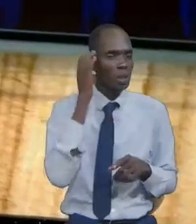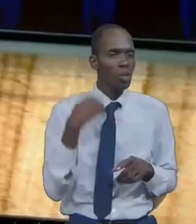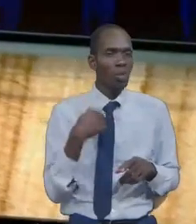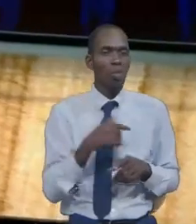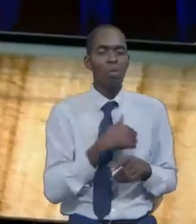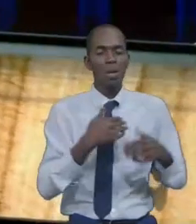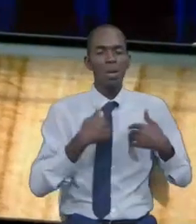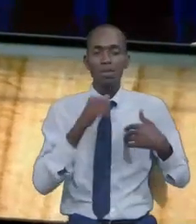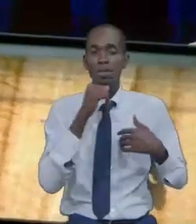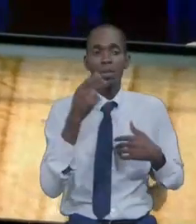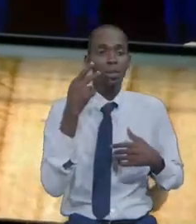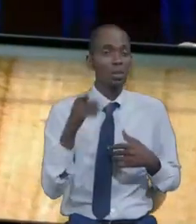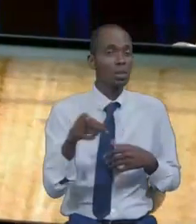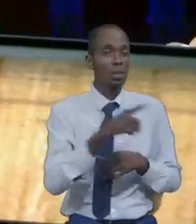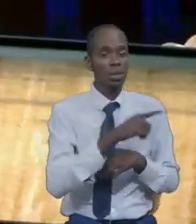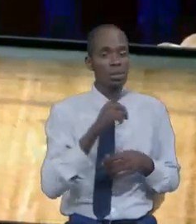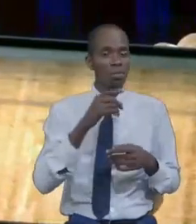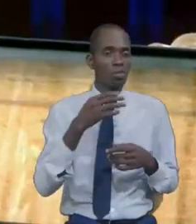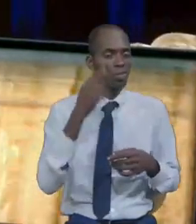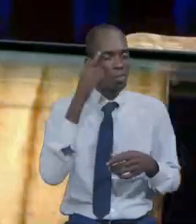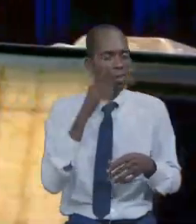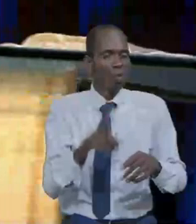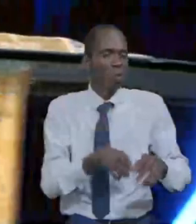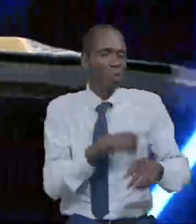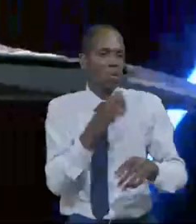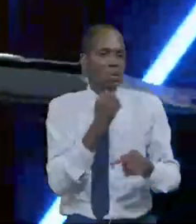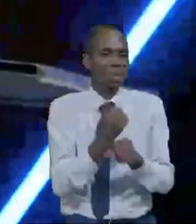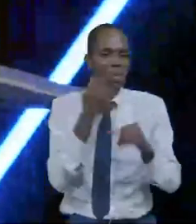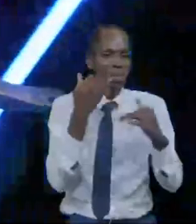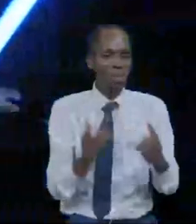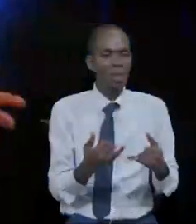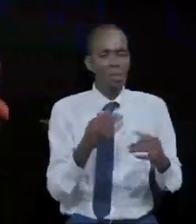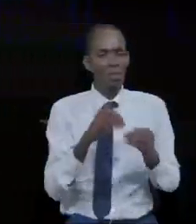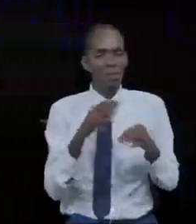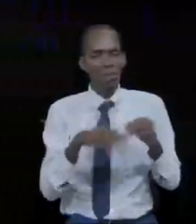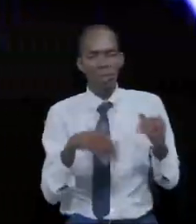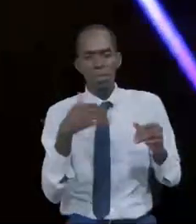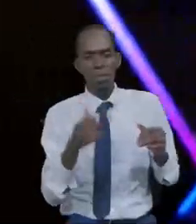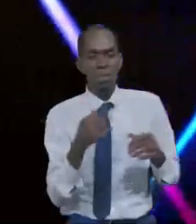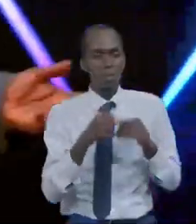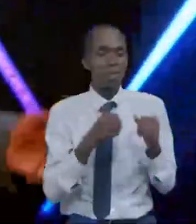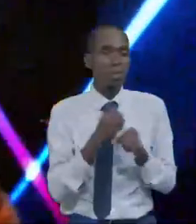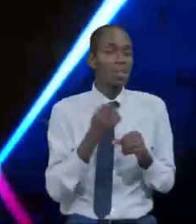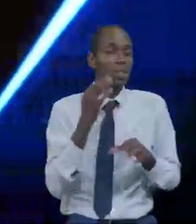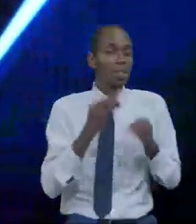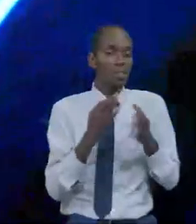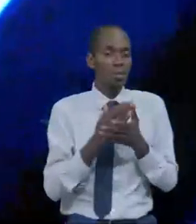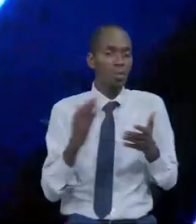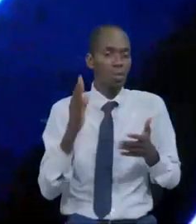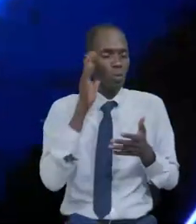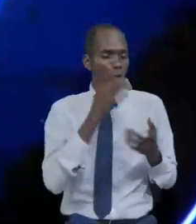Nous ne les avons pas vus il y a des décennies, ils vont l'apprendre. Si quelqu'un est devenu un